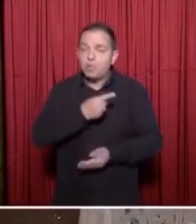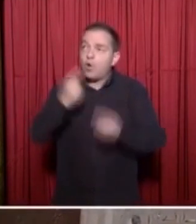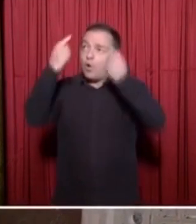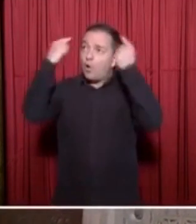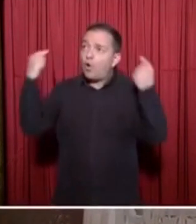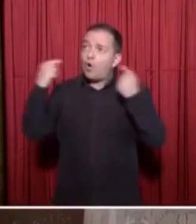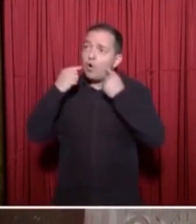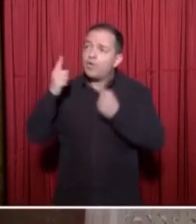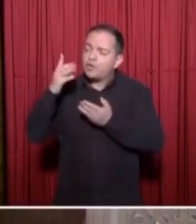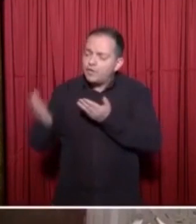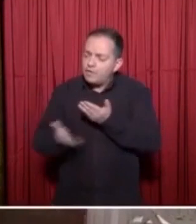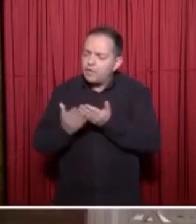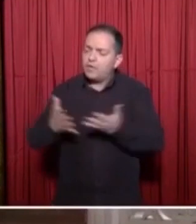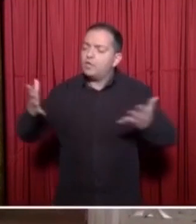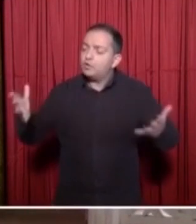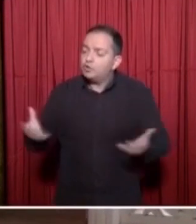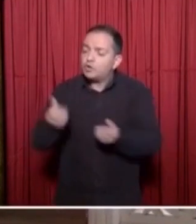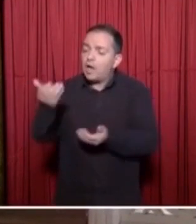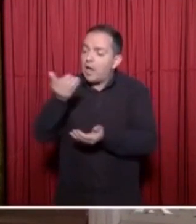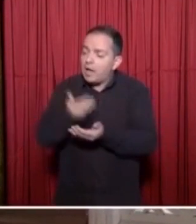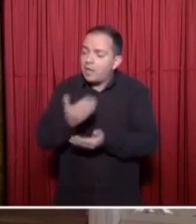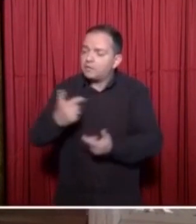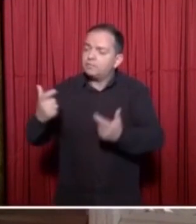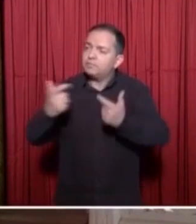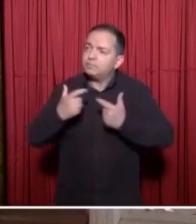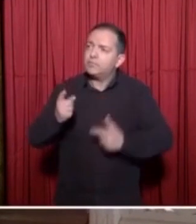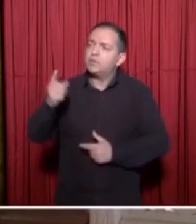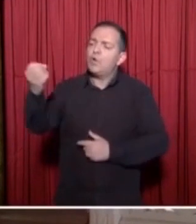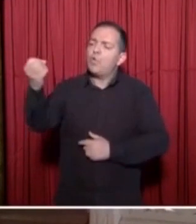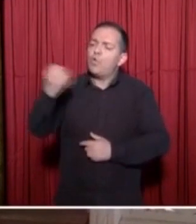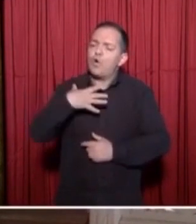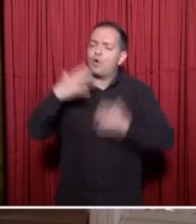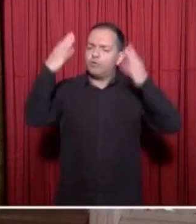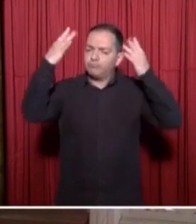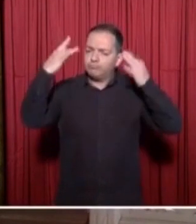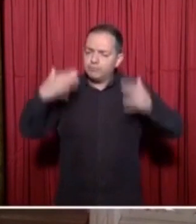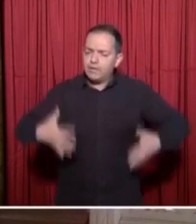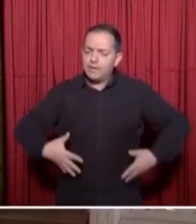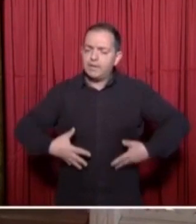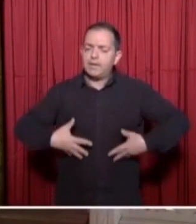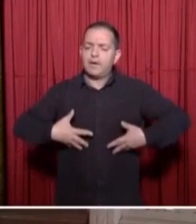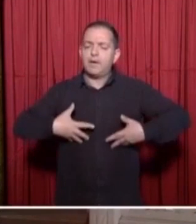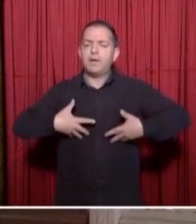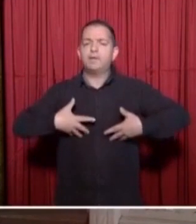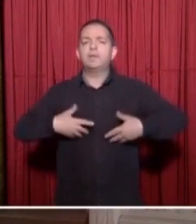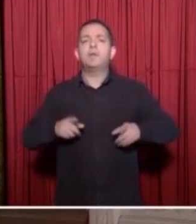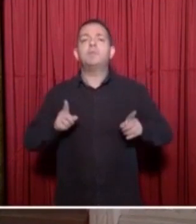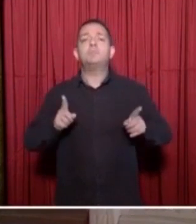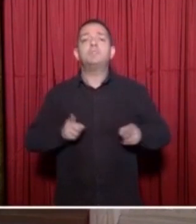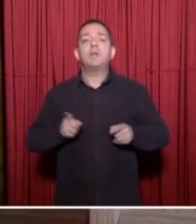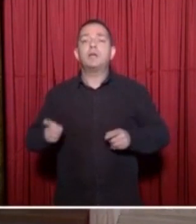ελέησον. Αντιλαβούς όσων ελέησον και διαφύλαξον ημάς ο Θεός της η